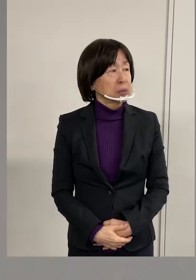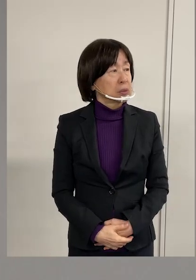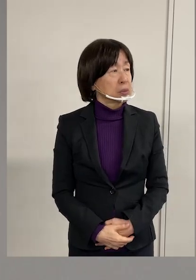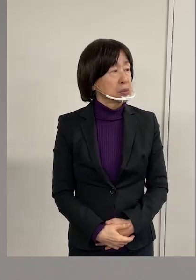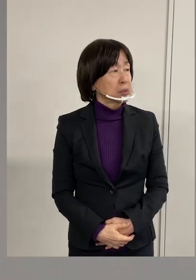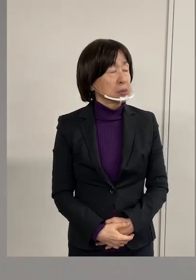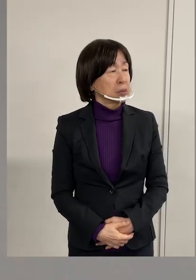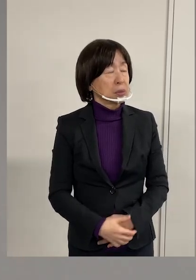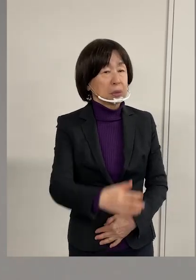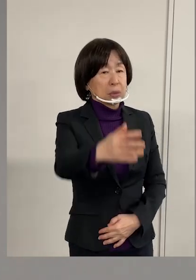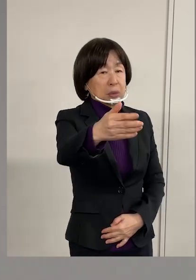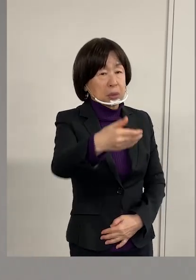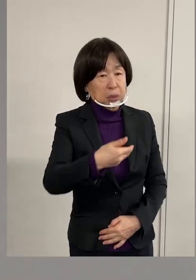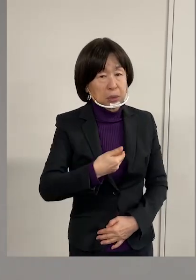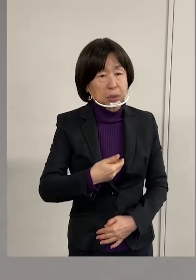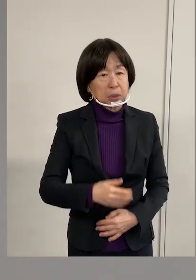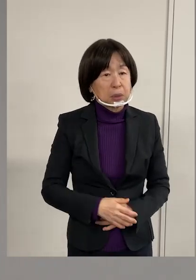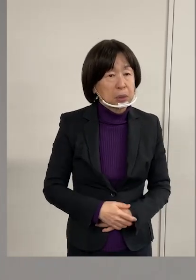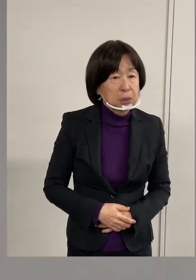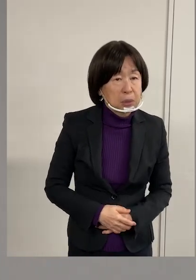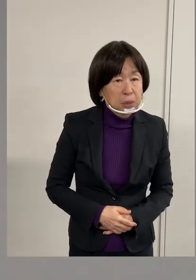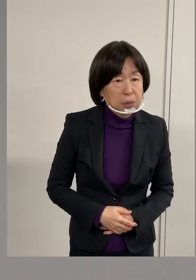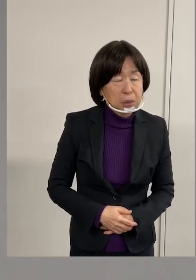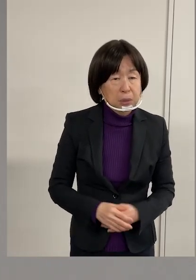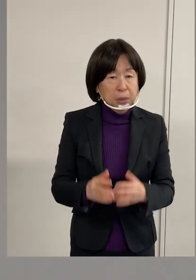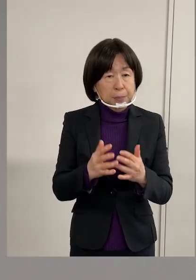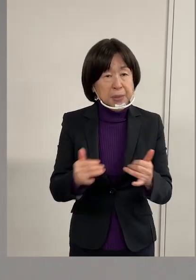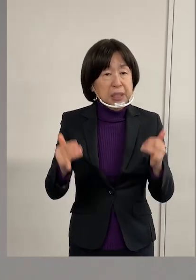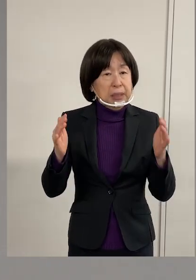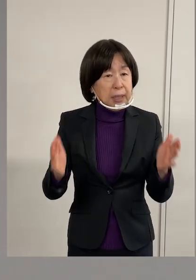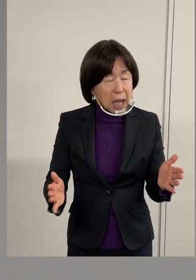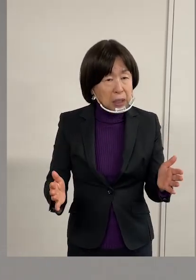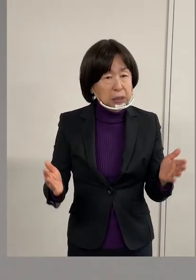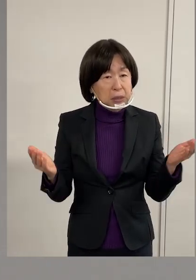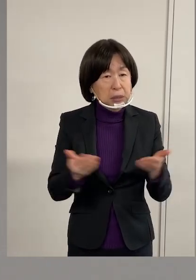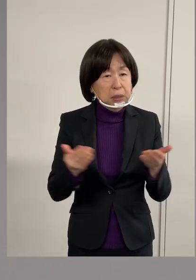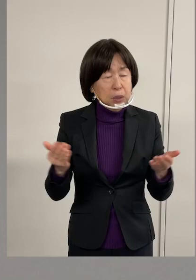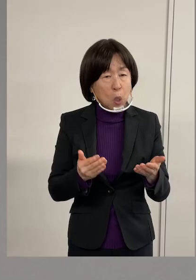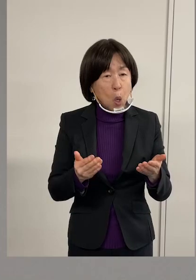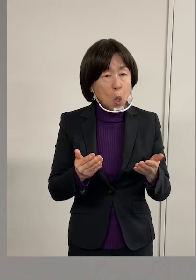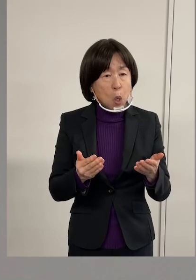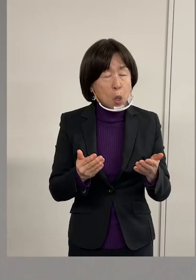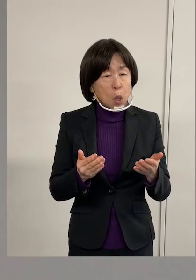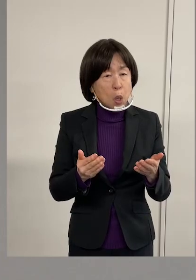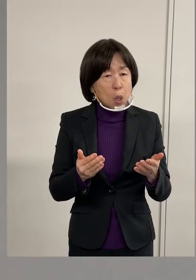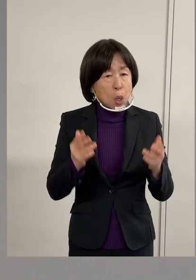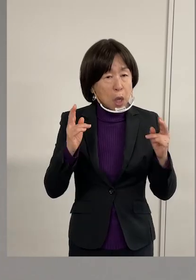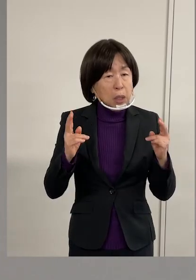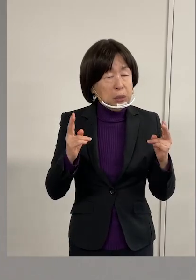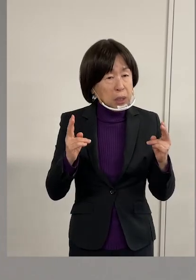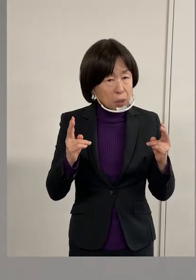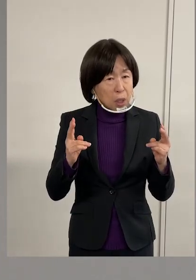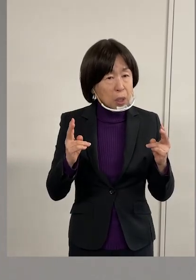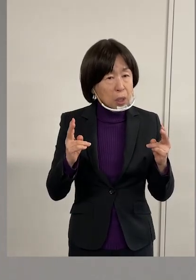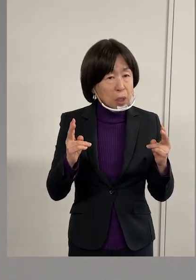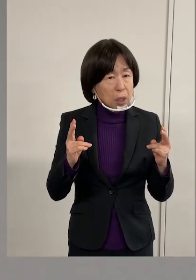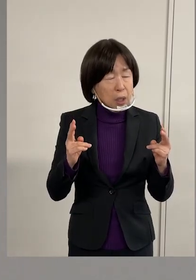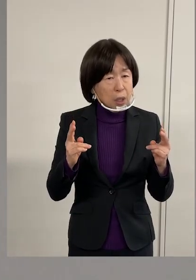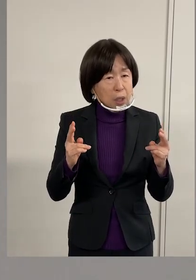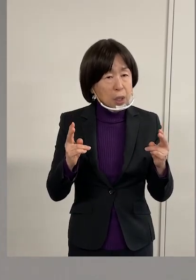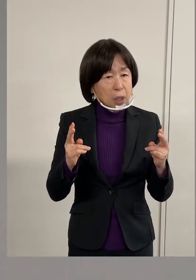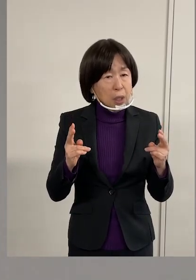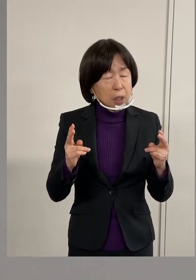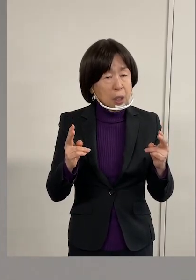すみません、それは確認ですけど、あくまでもじゃあ民間事業者を活用した形での施設の整